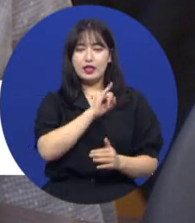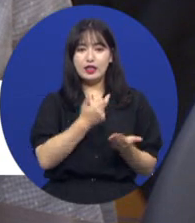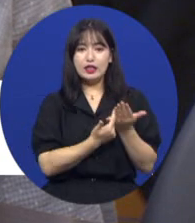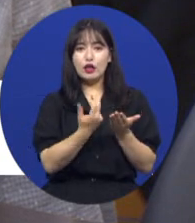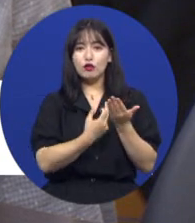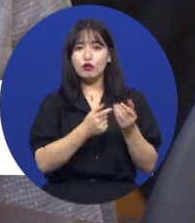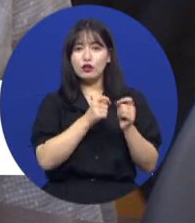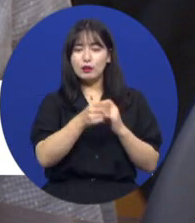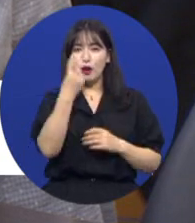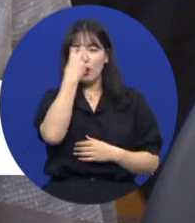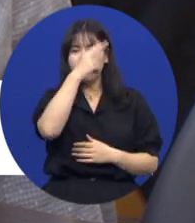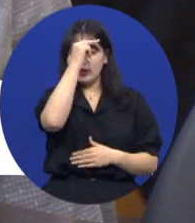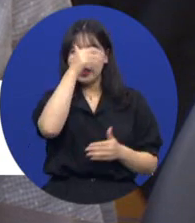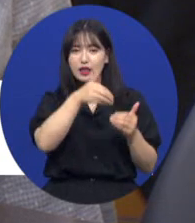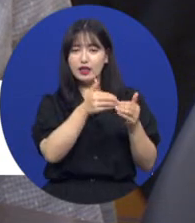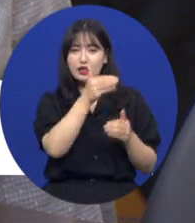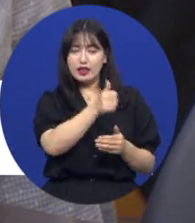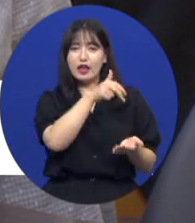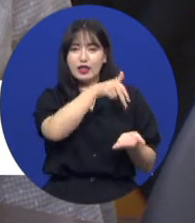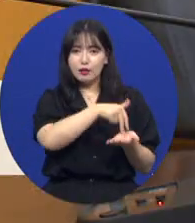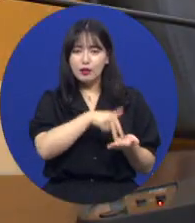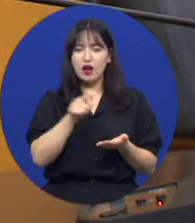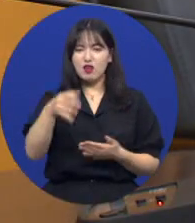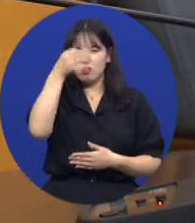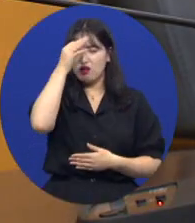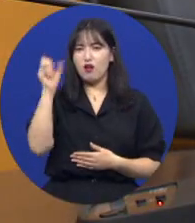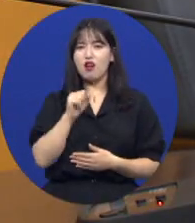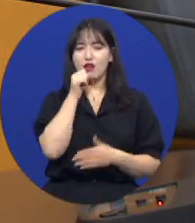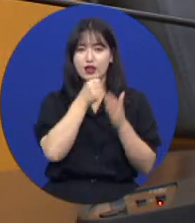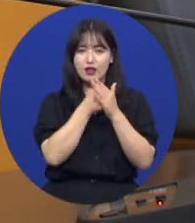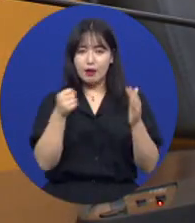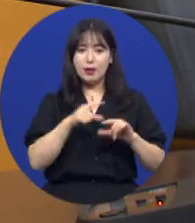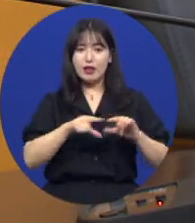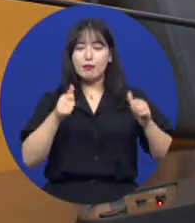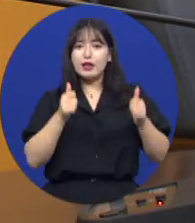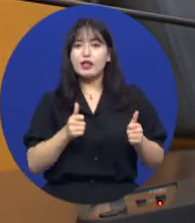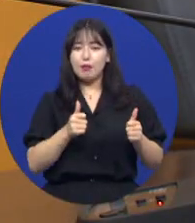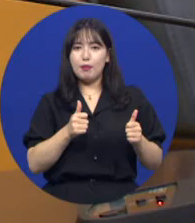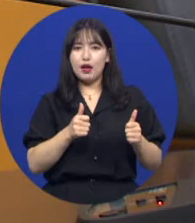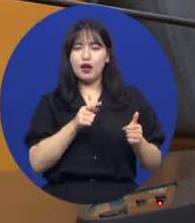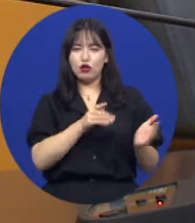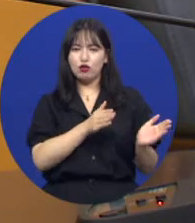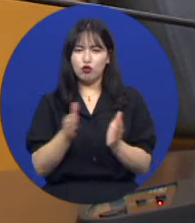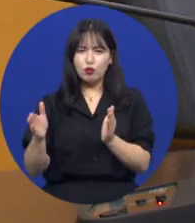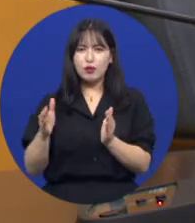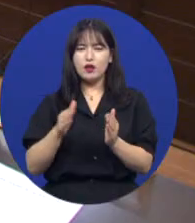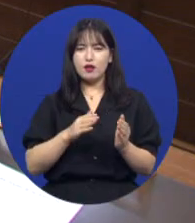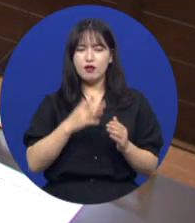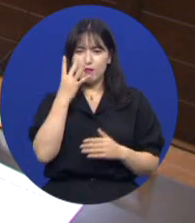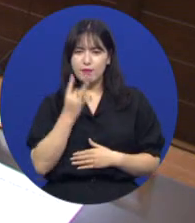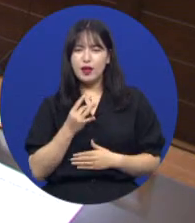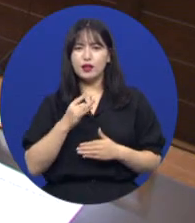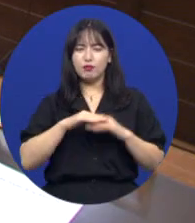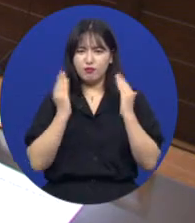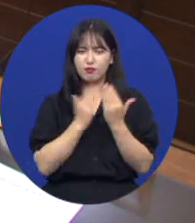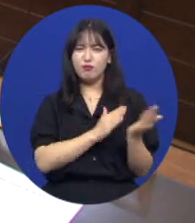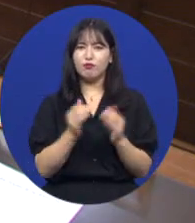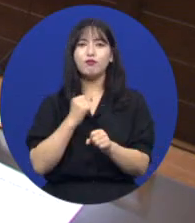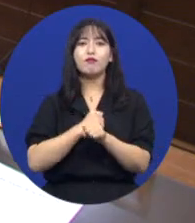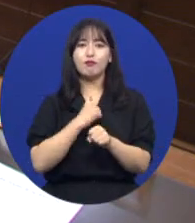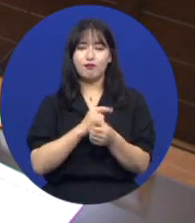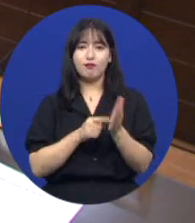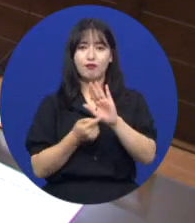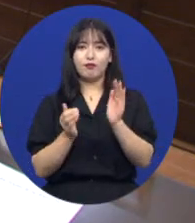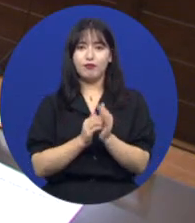검찰 합동 수행 단 의 노하우를 기초로 일반 재판 직원 재신 준비를 빈틈없이 하겠다고 말했습니다